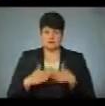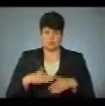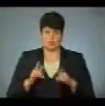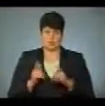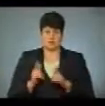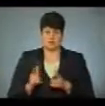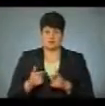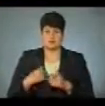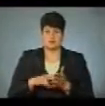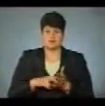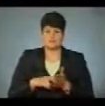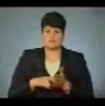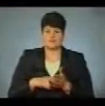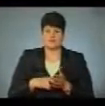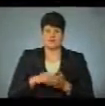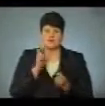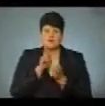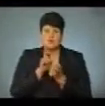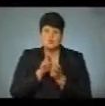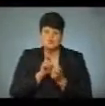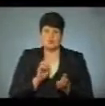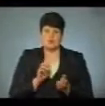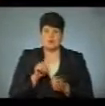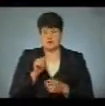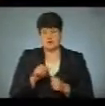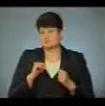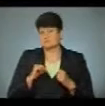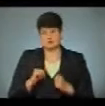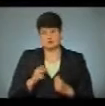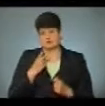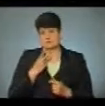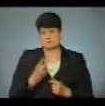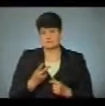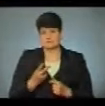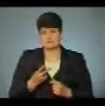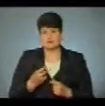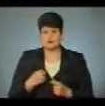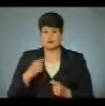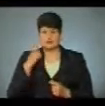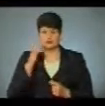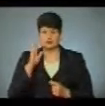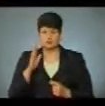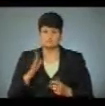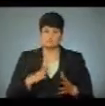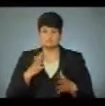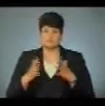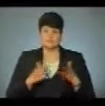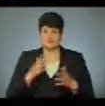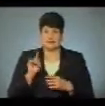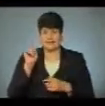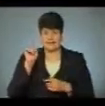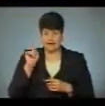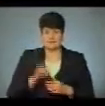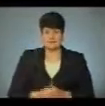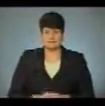согласилась. В мене трусяться колінки і стучать зуби, а вона дуже спокійно на все це реагує. Я думаю, будуть емоції там, наверху.